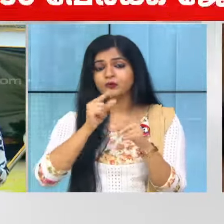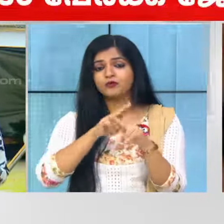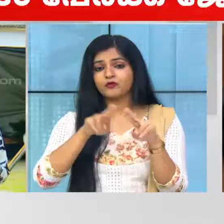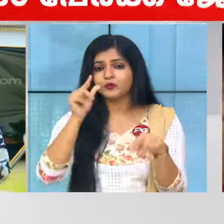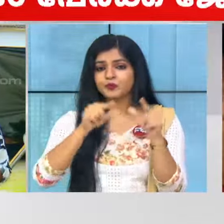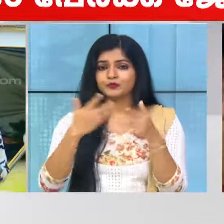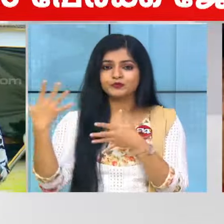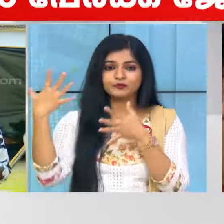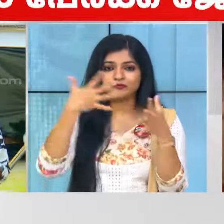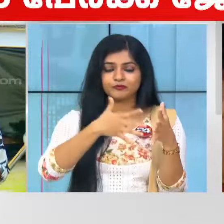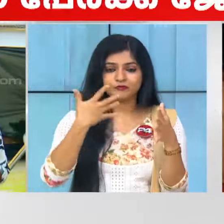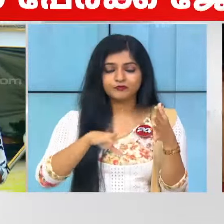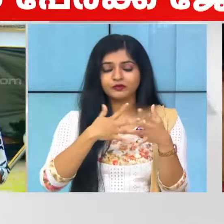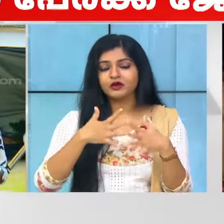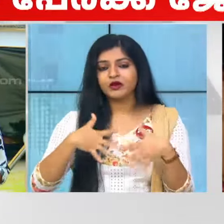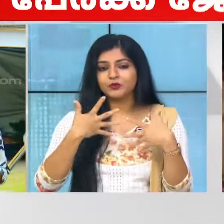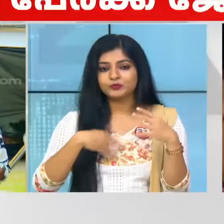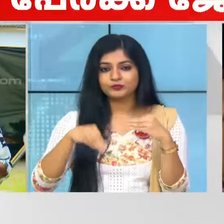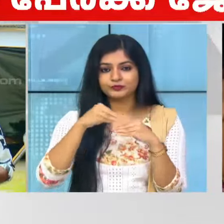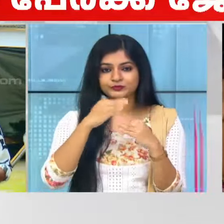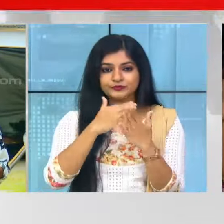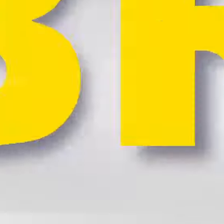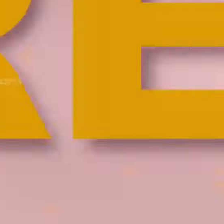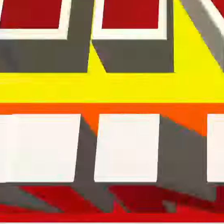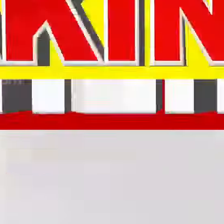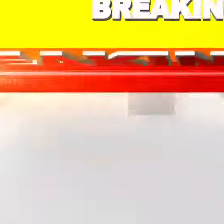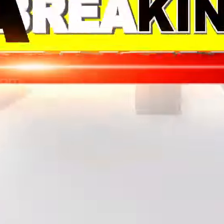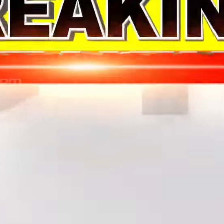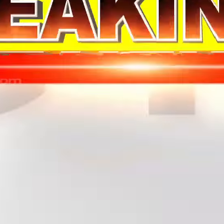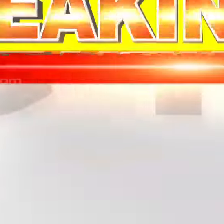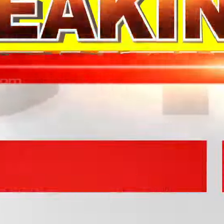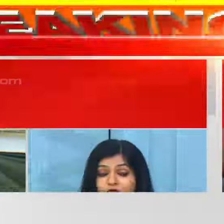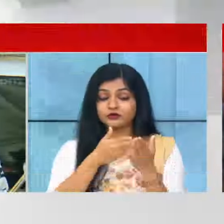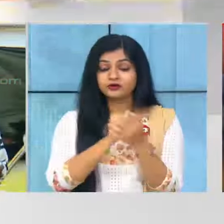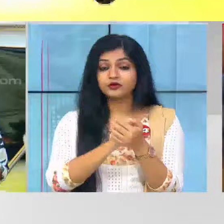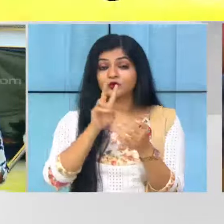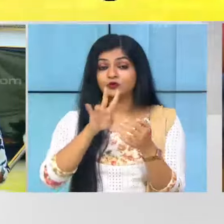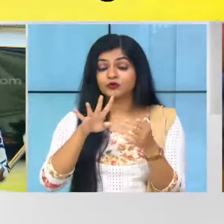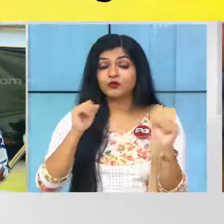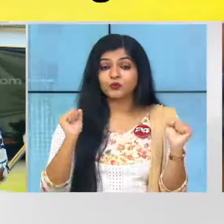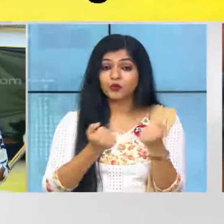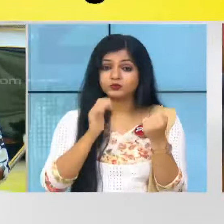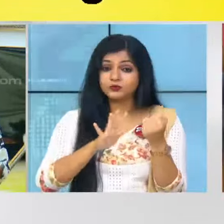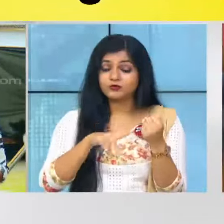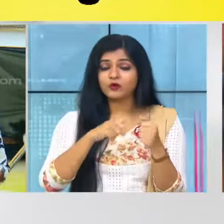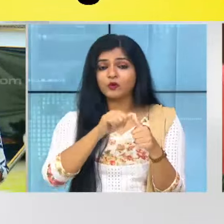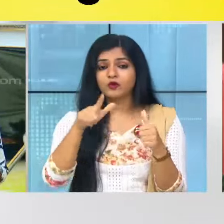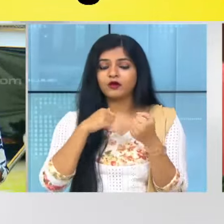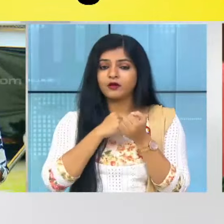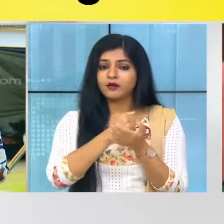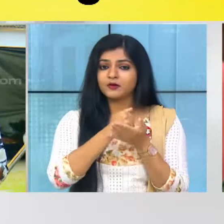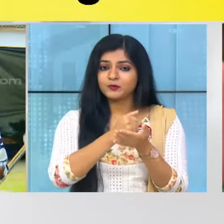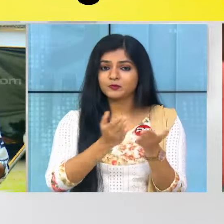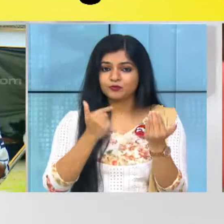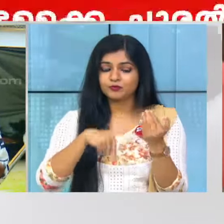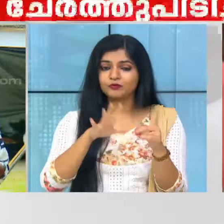സംബന്ധിച്ച് ഏറെ ഒരു സന്തോഷം നിറഞ്ഞിട്ടുള്ള കാര്യം നമുക്ക് 24 നെ സംബന്ധിച്ച് 24 ന് കഴിയാവുന്നതിൽ അത്രയും നമ്മൾ അവരെ സഹായിച്ചു എന്നുള്ളതാണ് അല്ലെങ്കിൽ